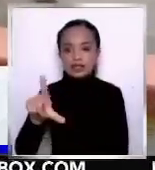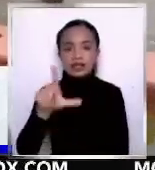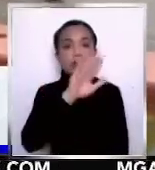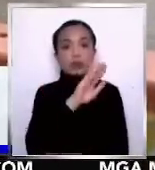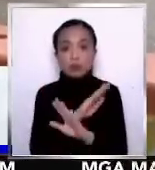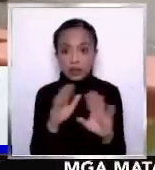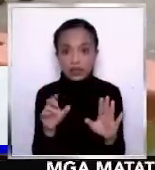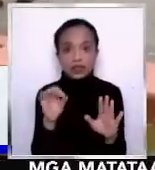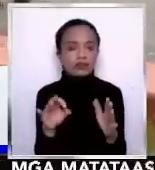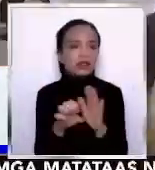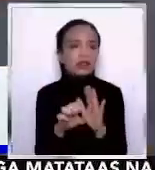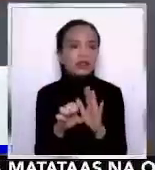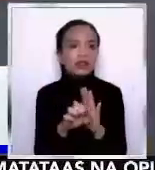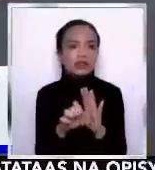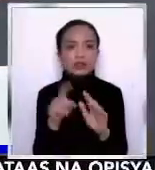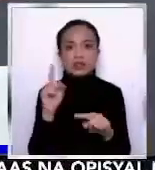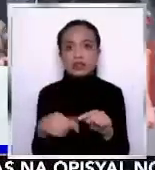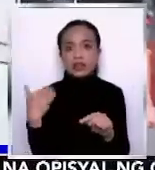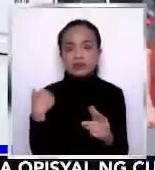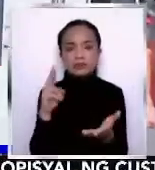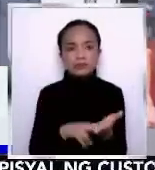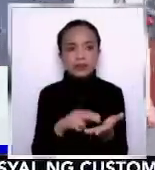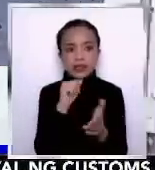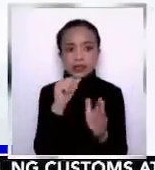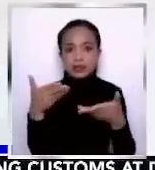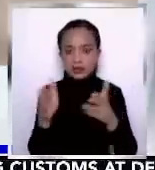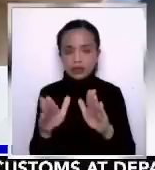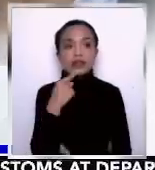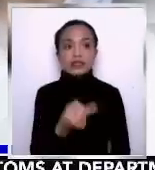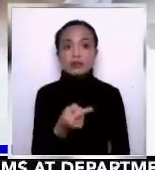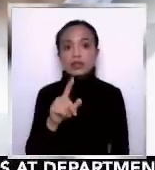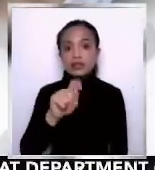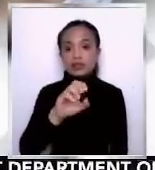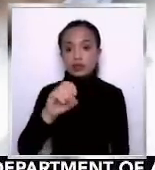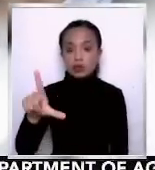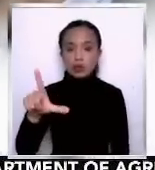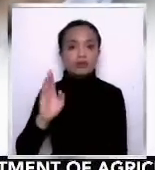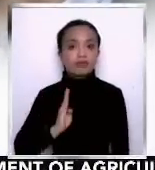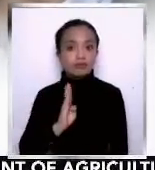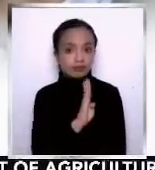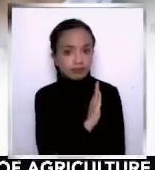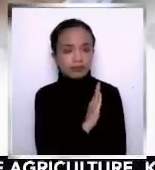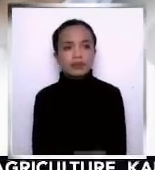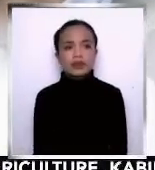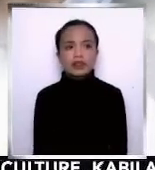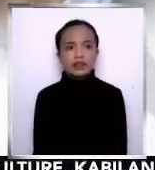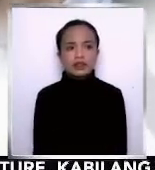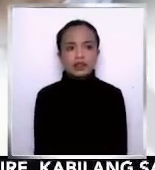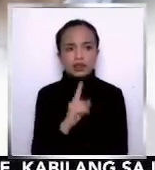agad makapag-renew ng rehistro. Ayon sa Toll Regulatory Board, so, napakataas kayo ng value ng